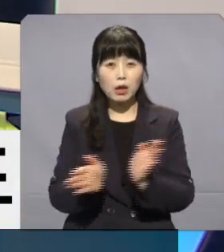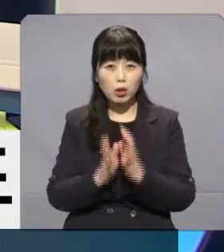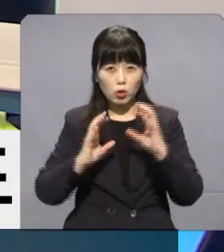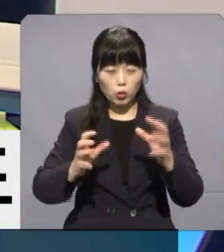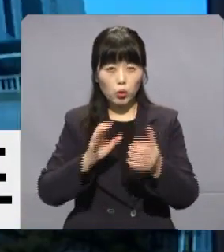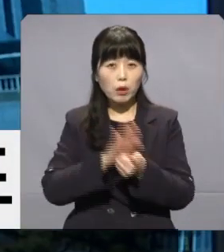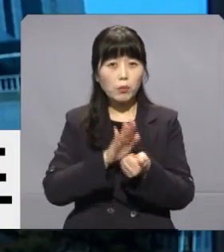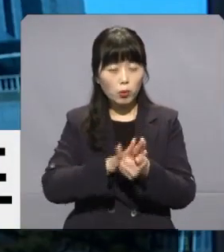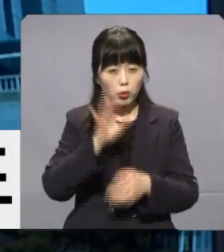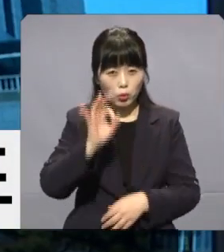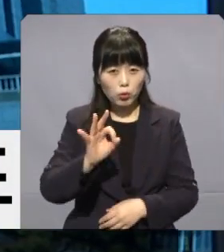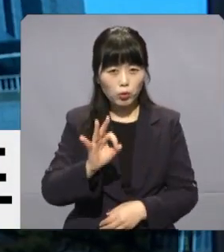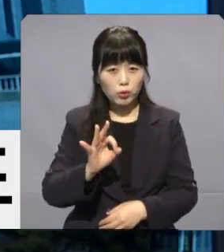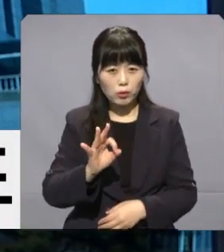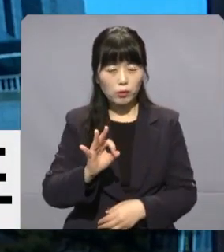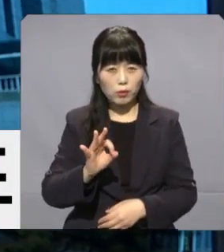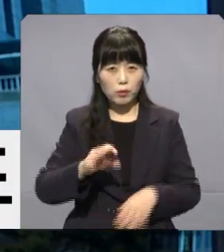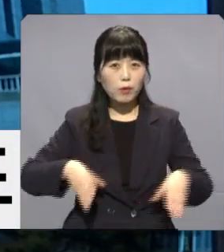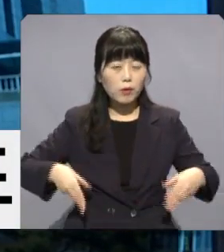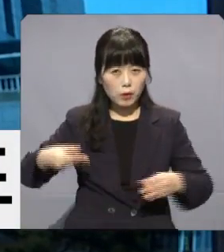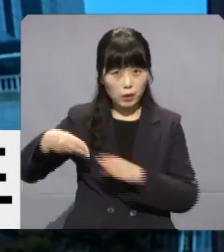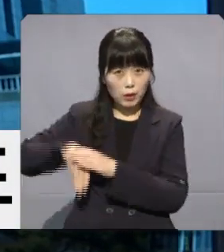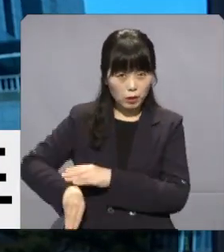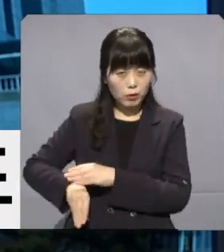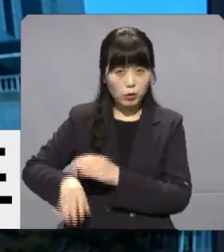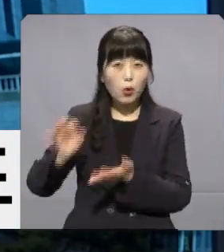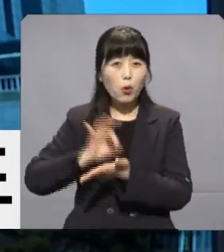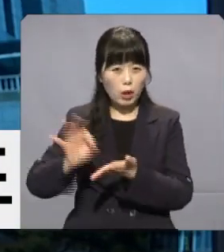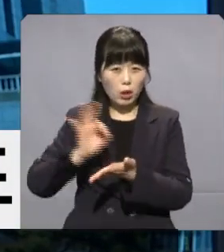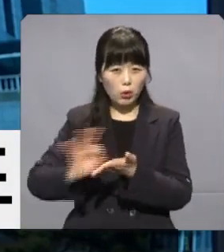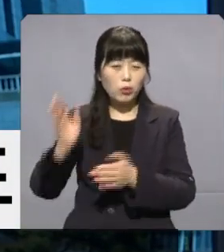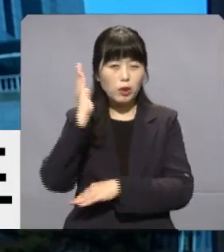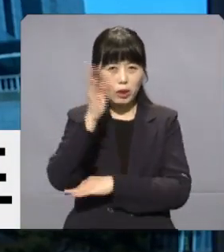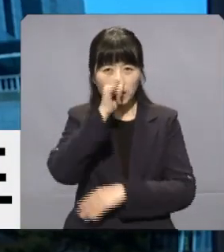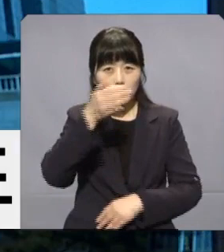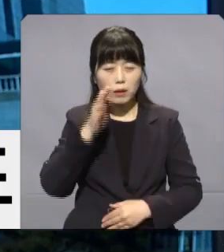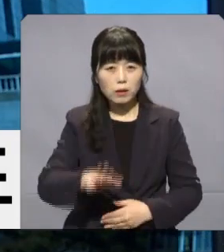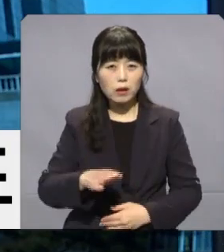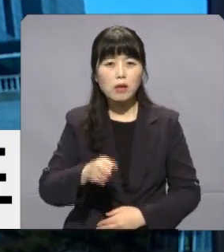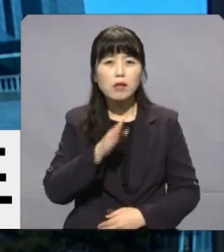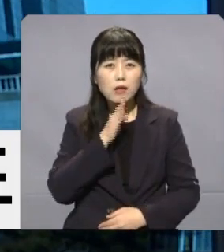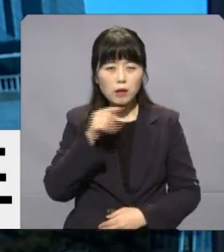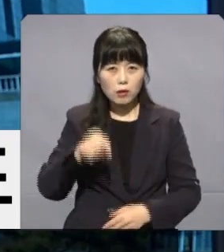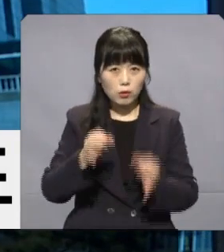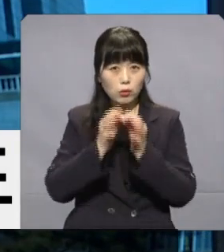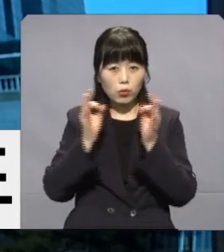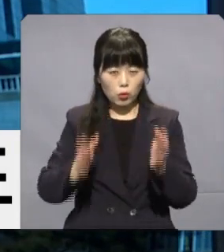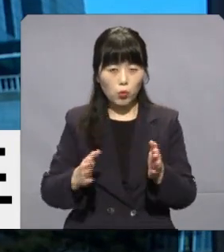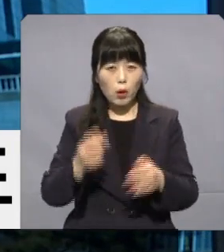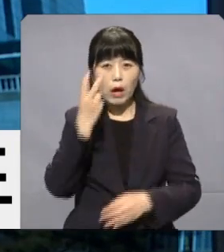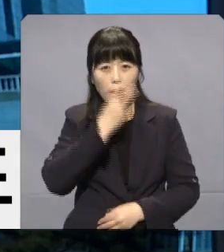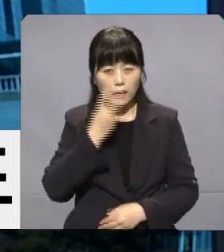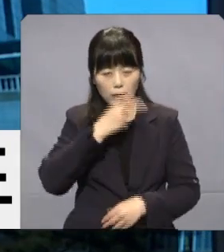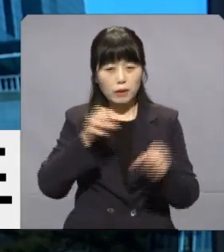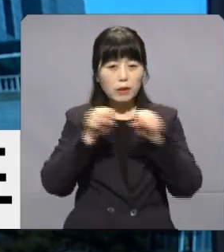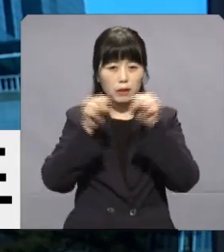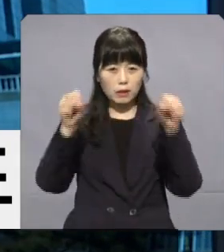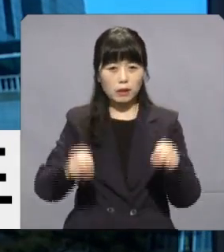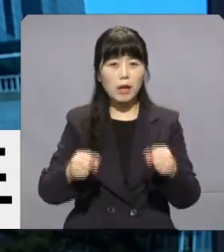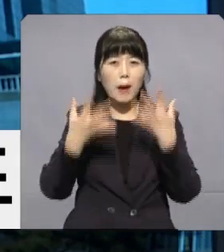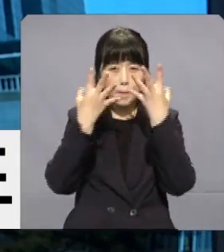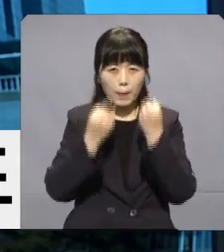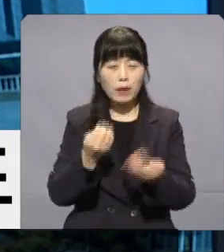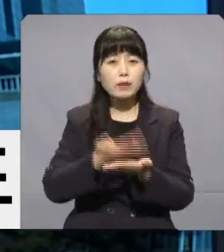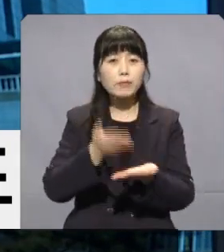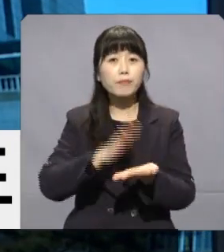국가보조금을 뭐 마치 주머니 또 쌈집도 쓰는 것처럼 이렇게 얘기를 하는데 사실 그동안의이 관리 시스템이 많이